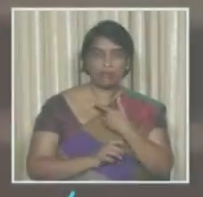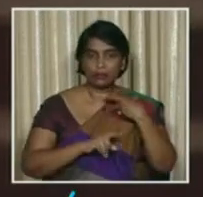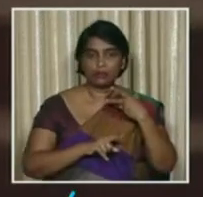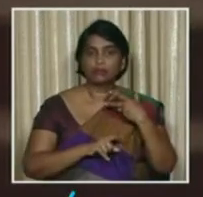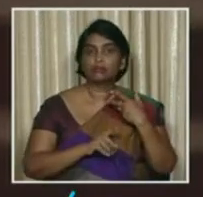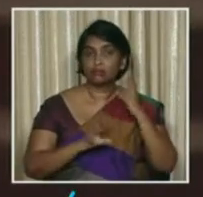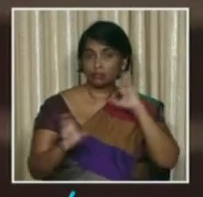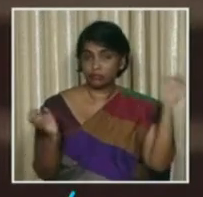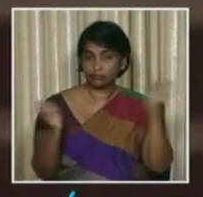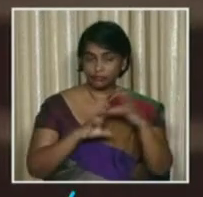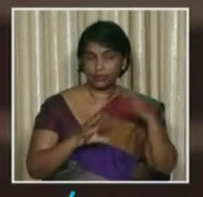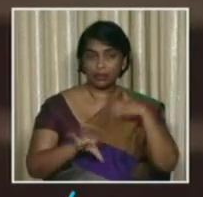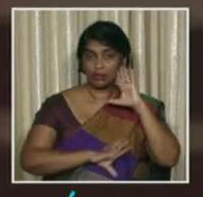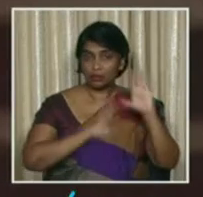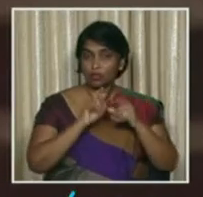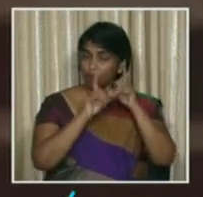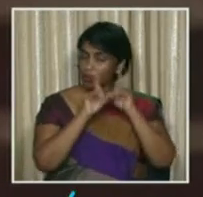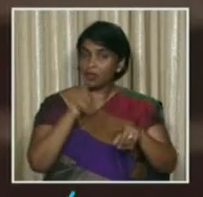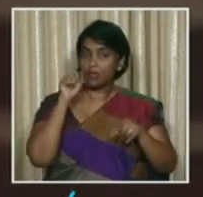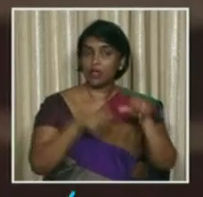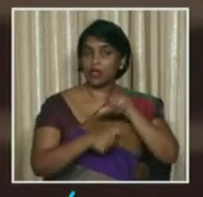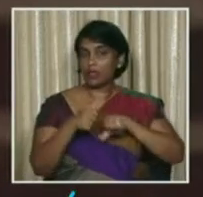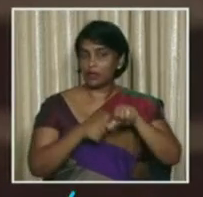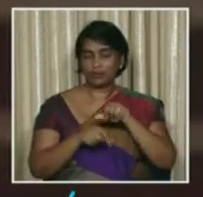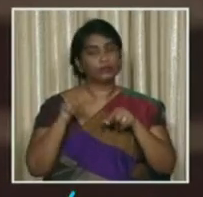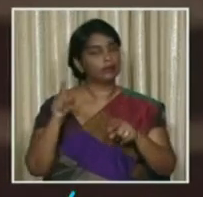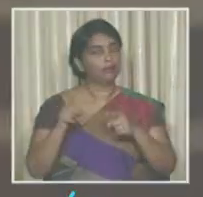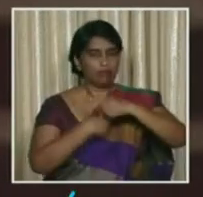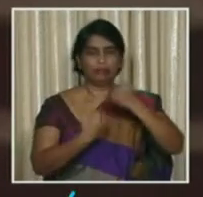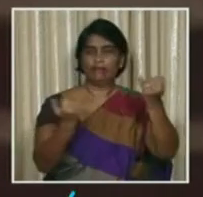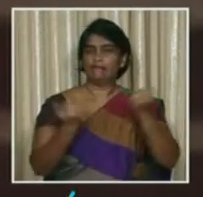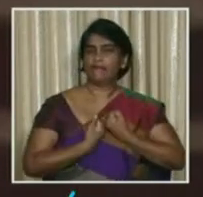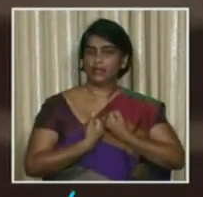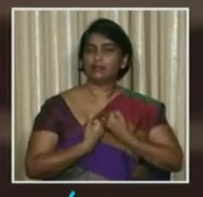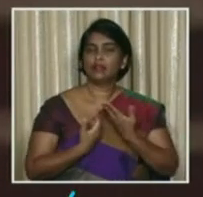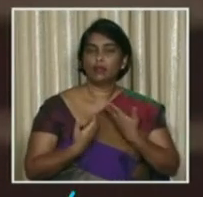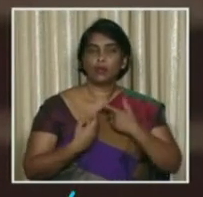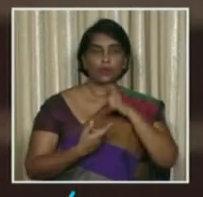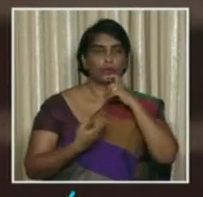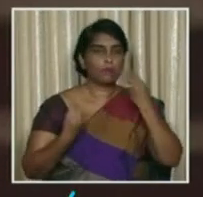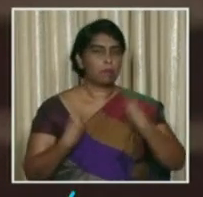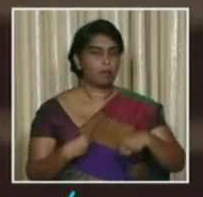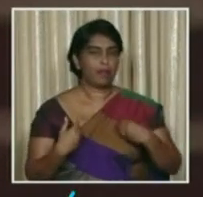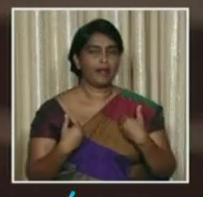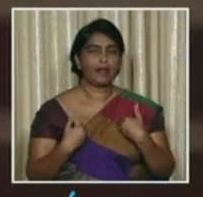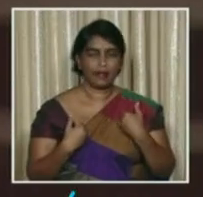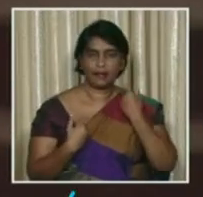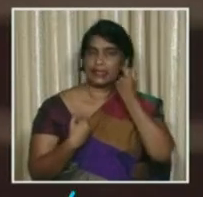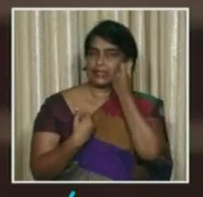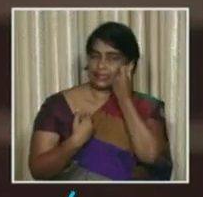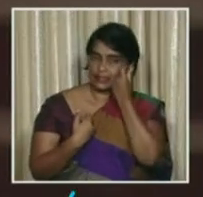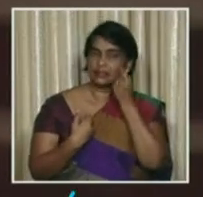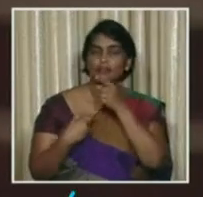වූ යම් යම් පොරොත්තුරු පදනම් කරගෙන ඒ ආයතන විසින් ඒක අපේ පැත්තටම හැරෙව්වොත් මේ නඩුවෙන් අවාසියක් විය හැකි කියන සැකේ මත තමයි